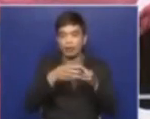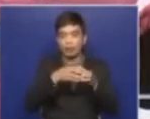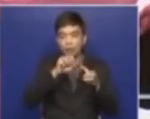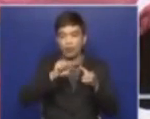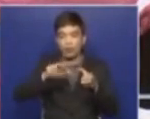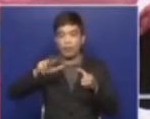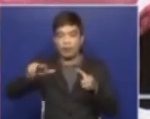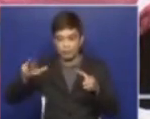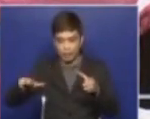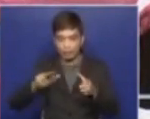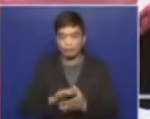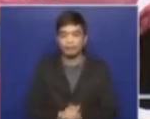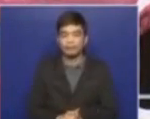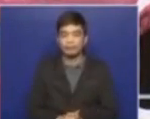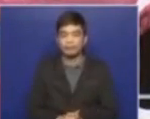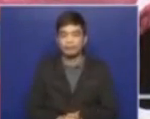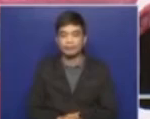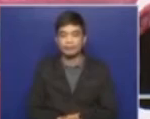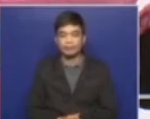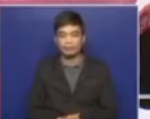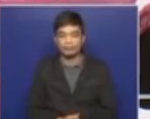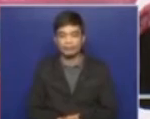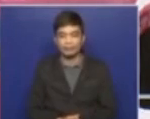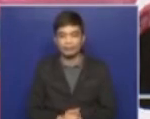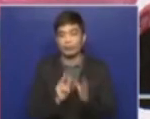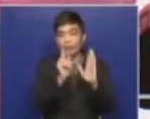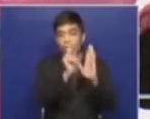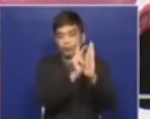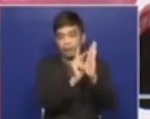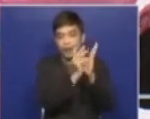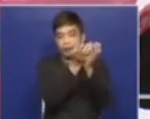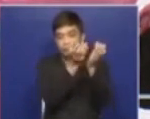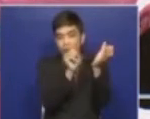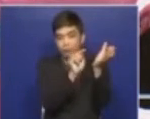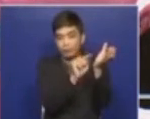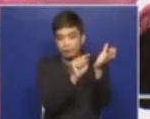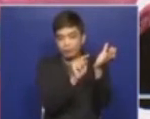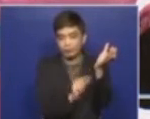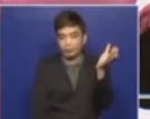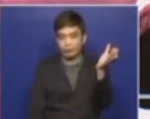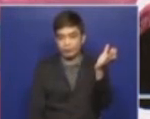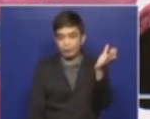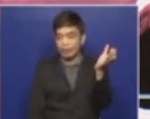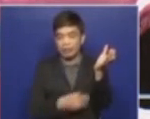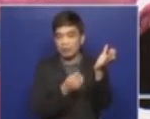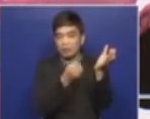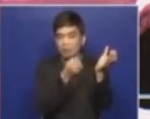าท่านประธานที่เคารพคะรัฐธรรมนูญไม่ได้เป็นเครื่องประกันว่